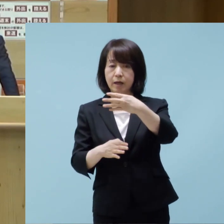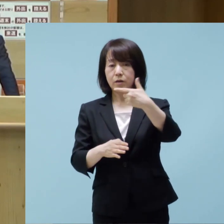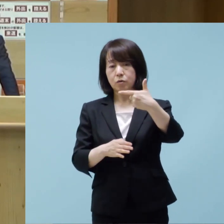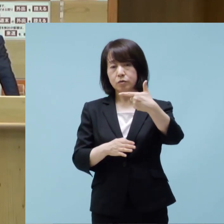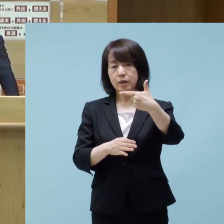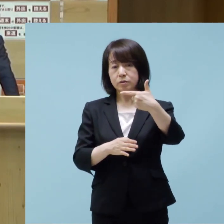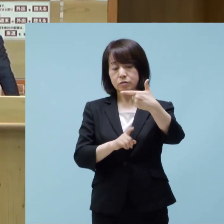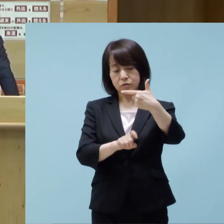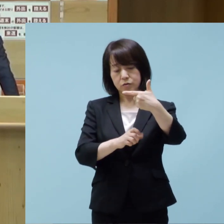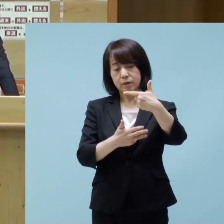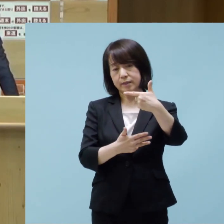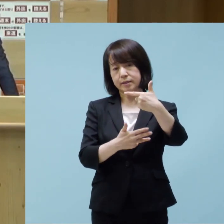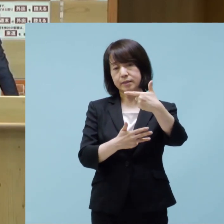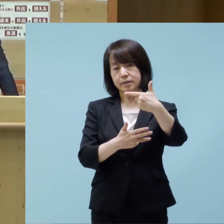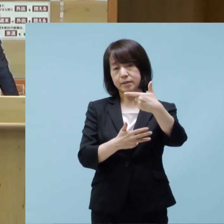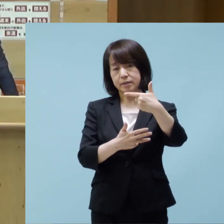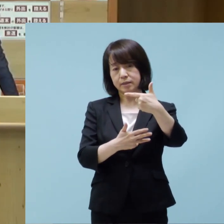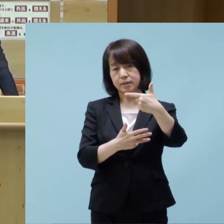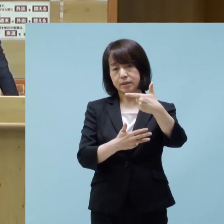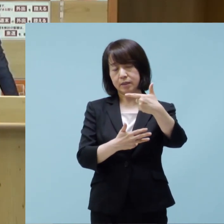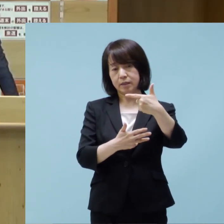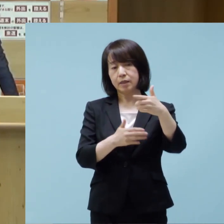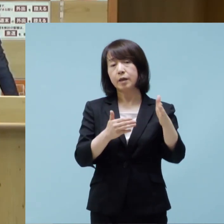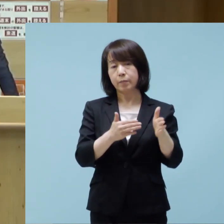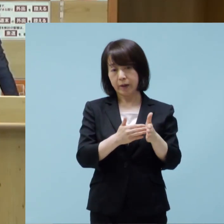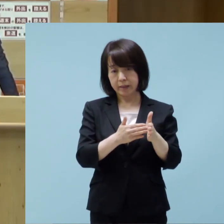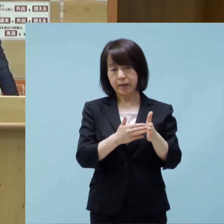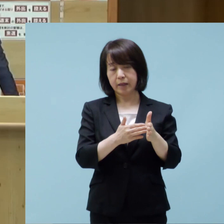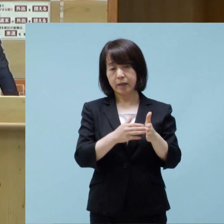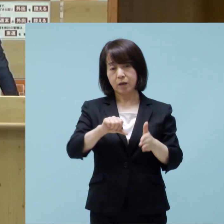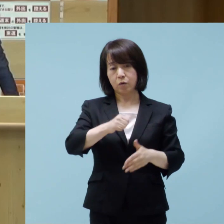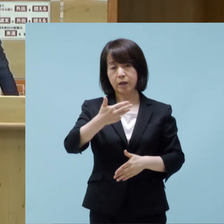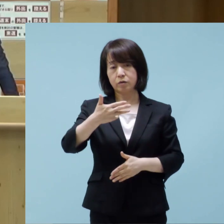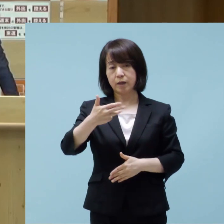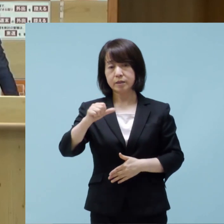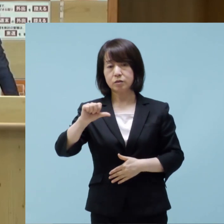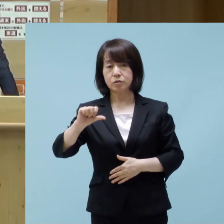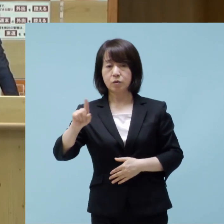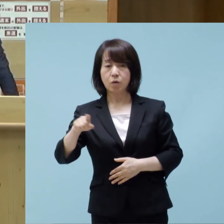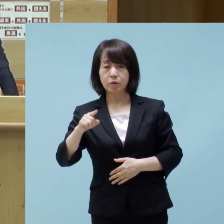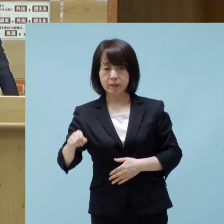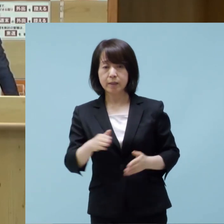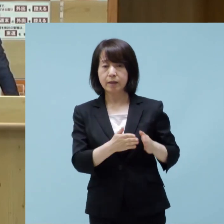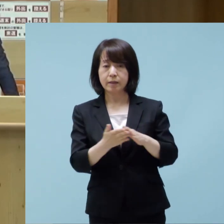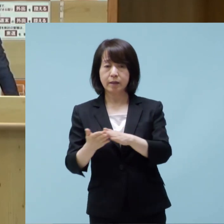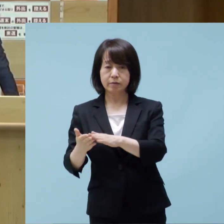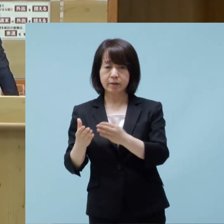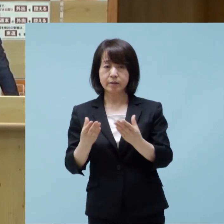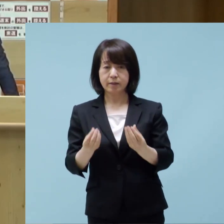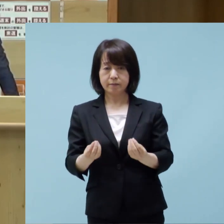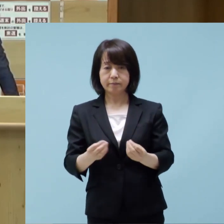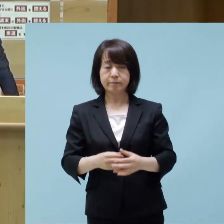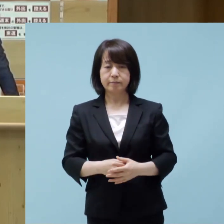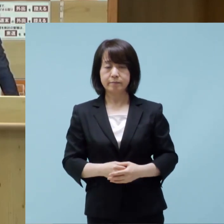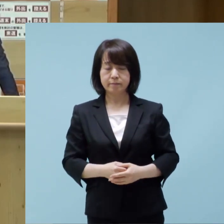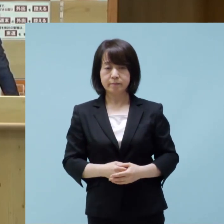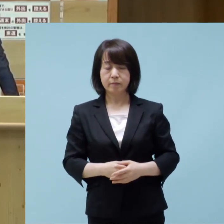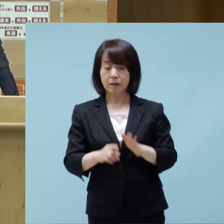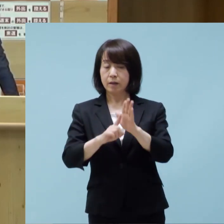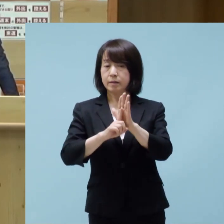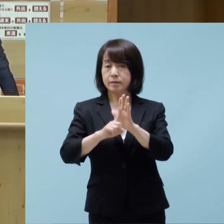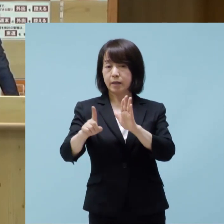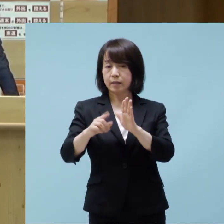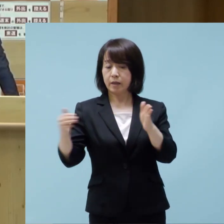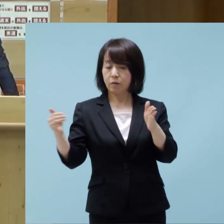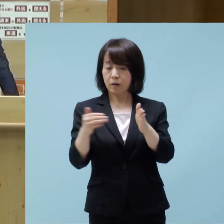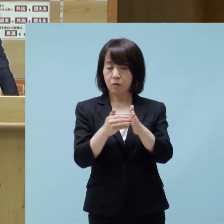まで、まあ、今日までにすると585人の方が、亡くなっておられます。宣言は終了しますが、知事は